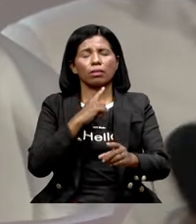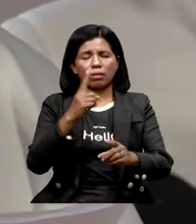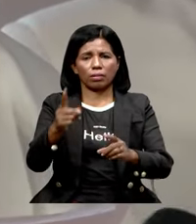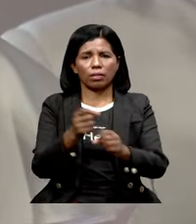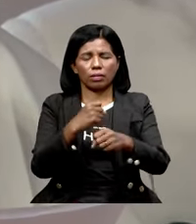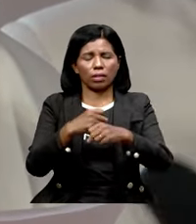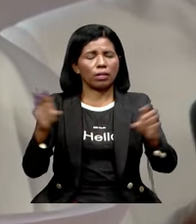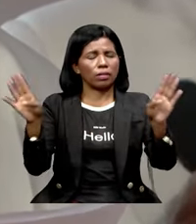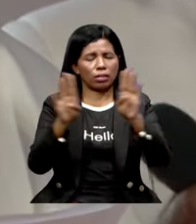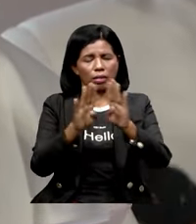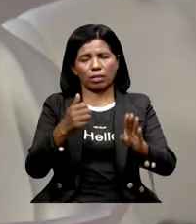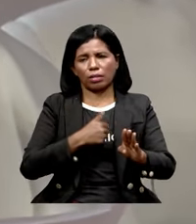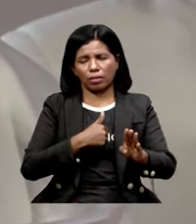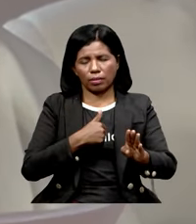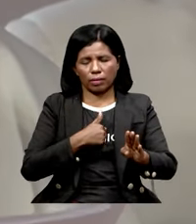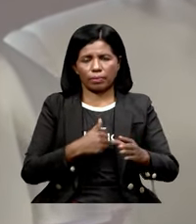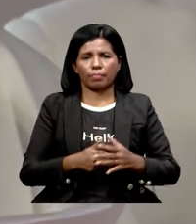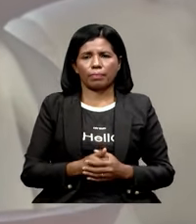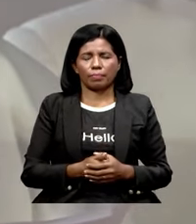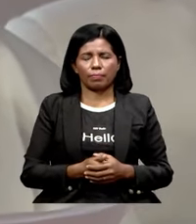menutup diri dan berseteruones